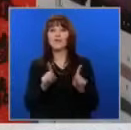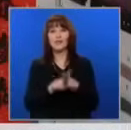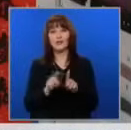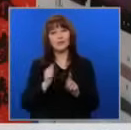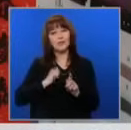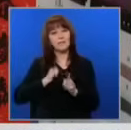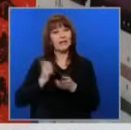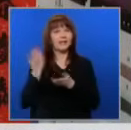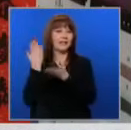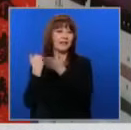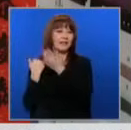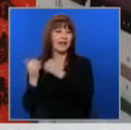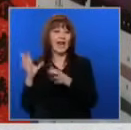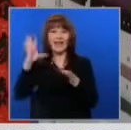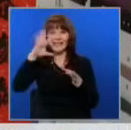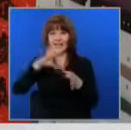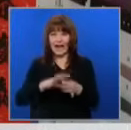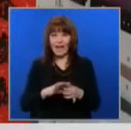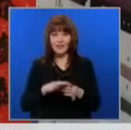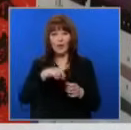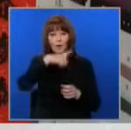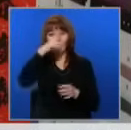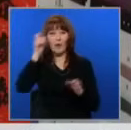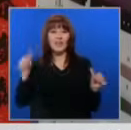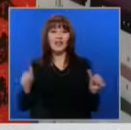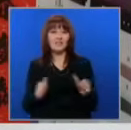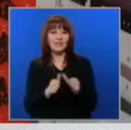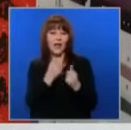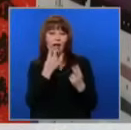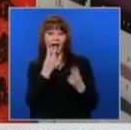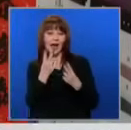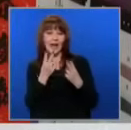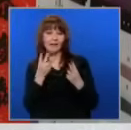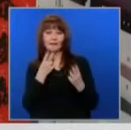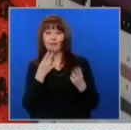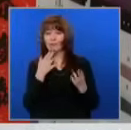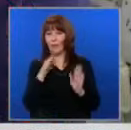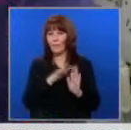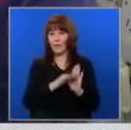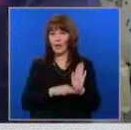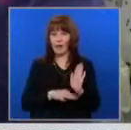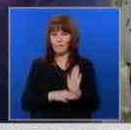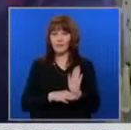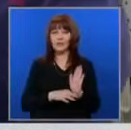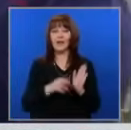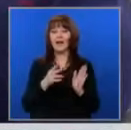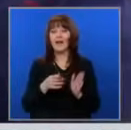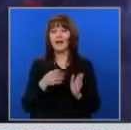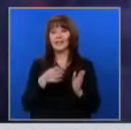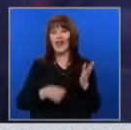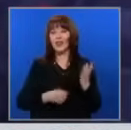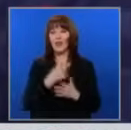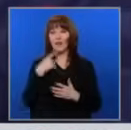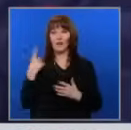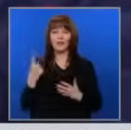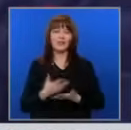станция. Закачането на куплетите от пролетния фестивал, гледането на гала представлението и стоенето до късно в новогодишната нощ